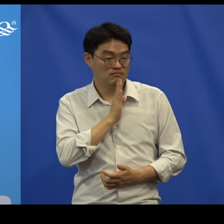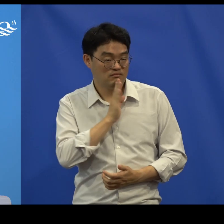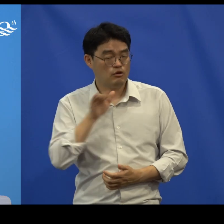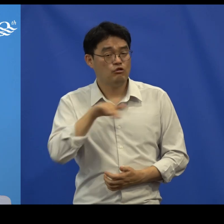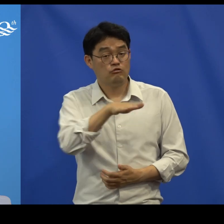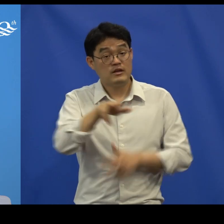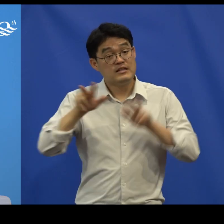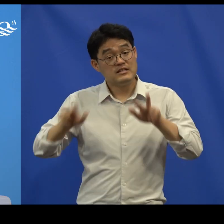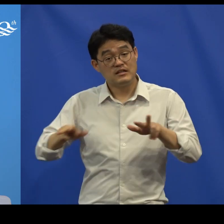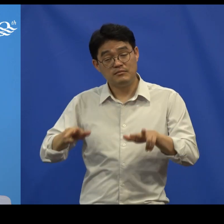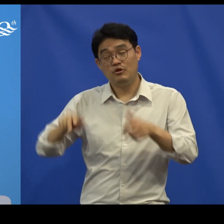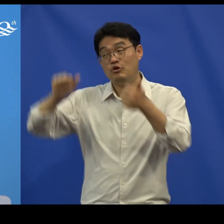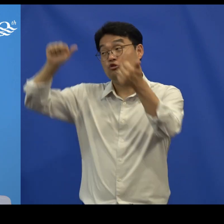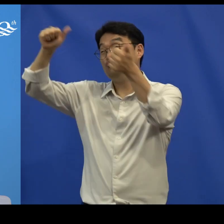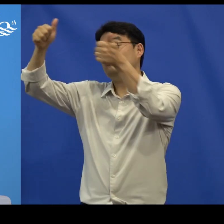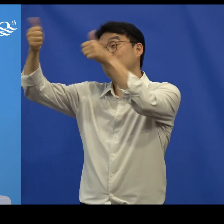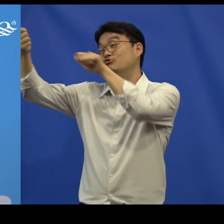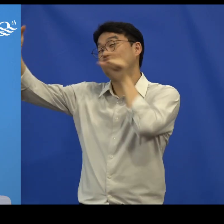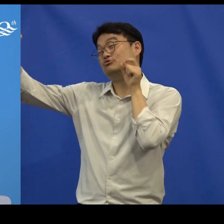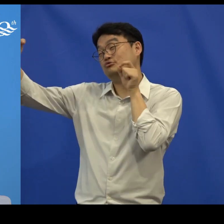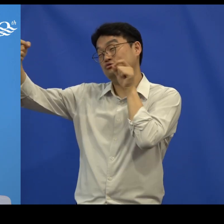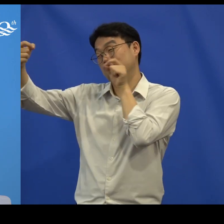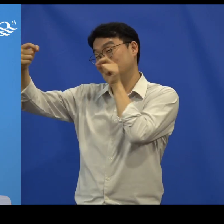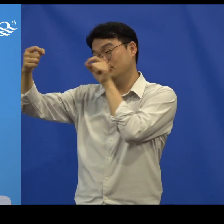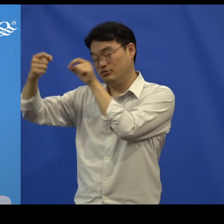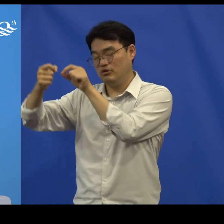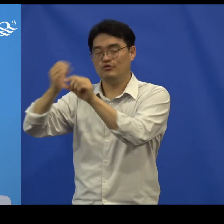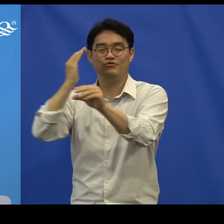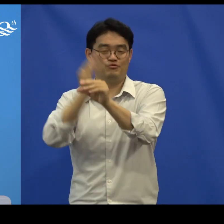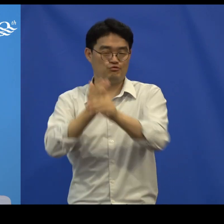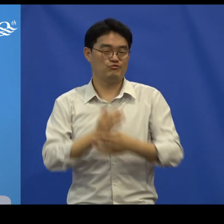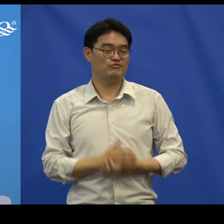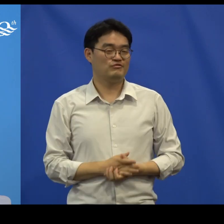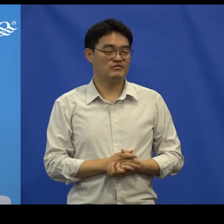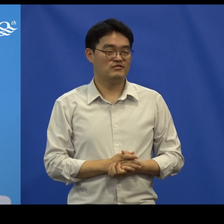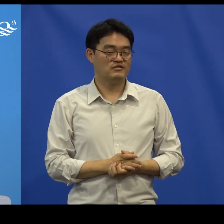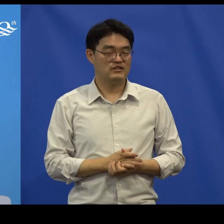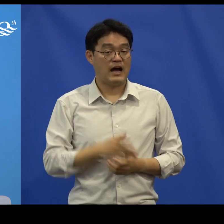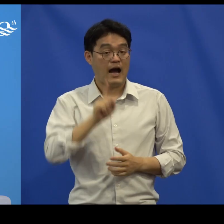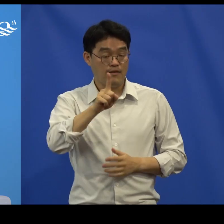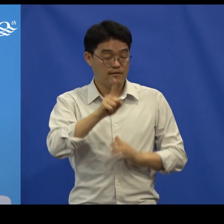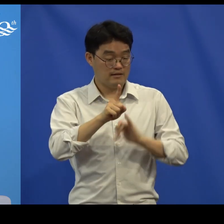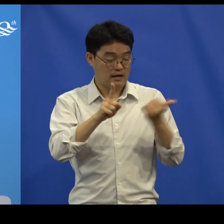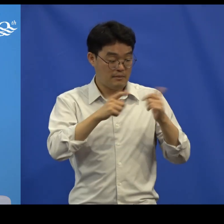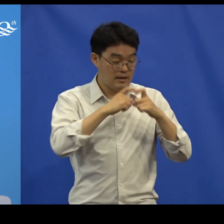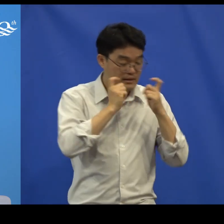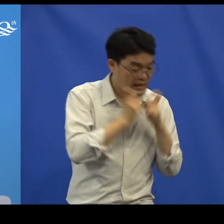아니고 인류, 또 지구, 또 마찬가지 분명한